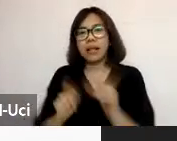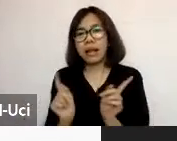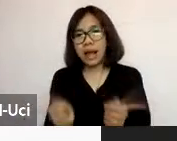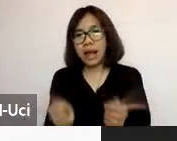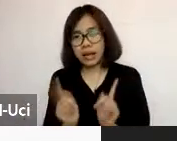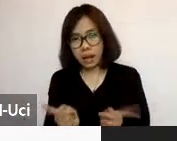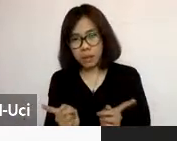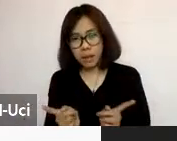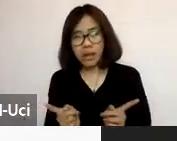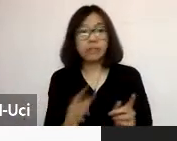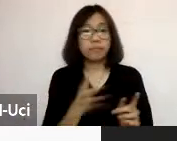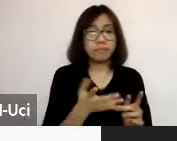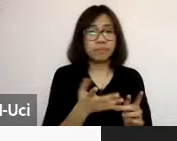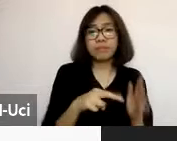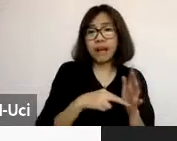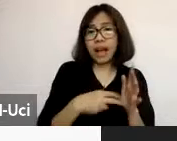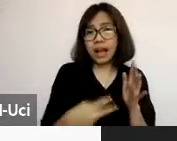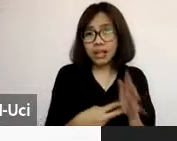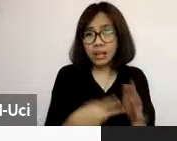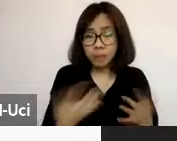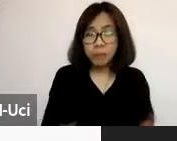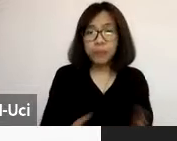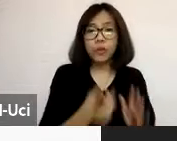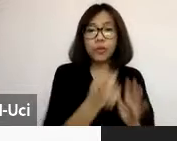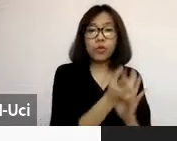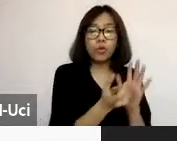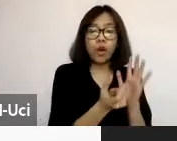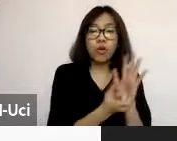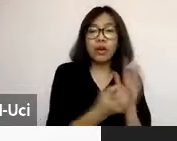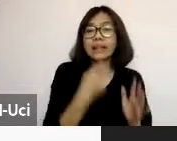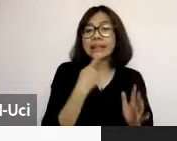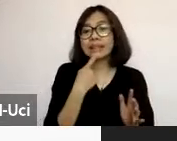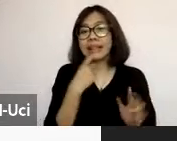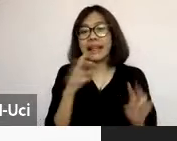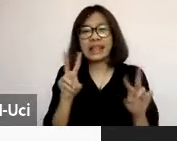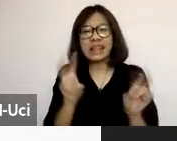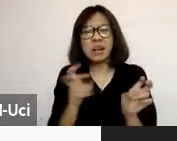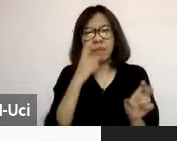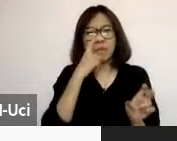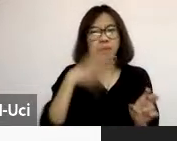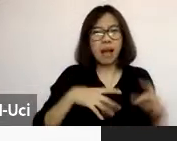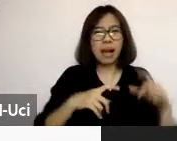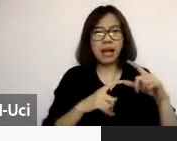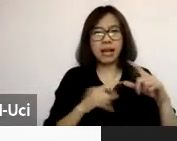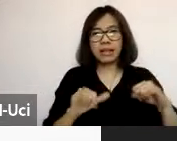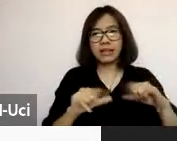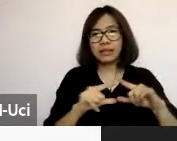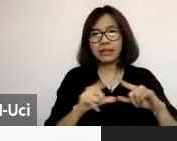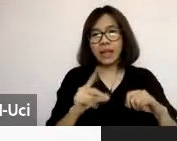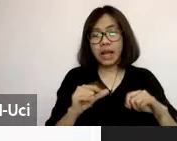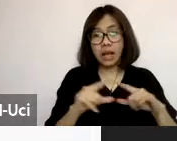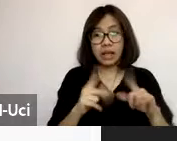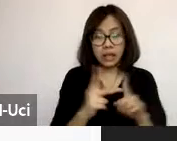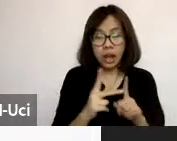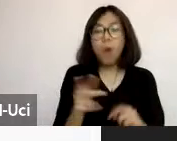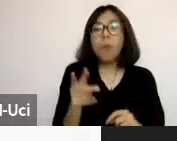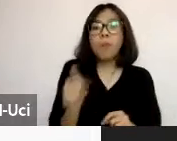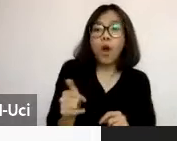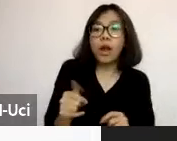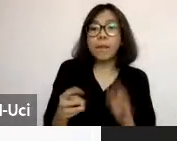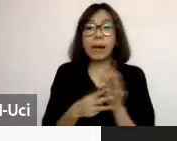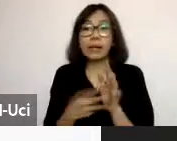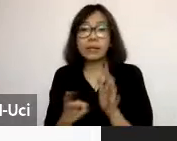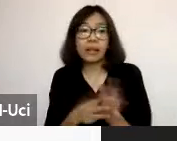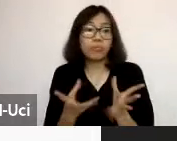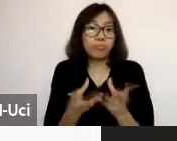pun masih memberikan kesempatan untuk penyelesaian sengketa itu di Basarnas atau di pengadilan